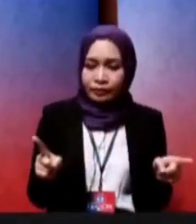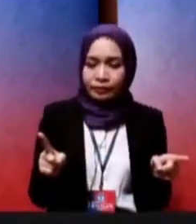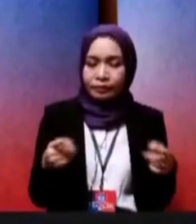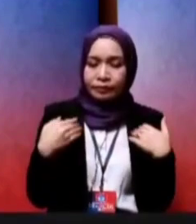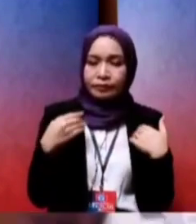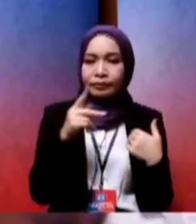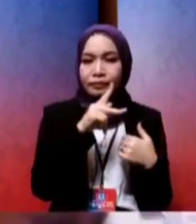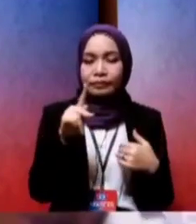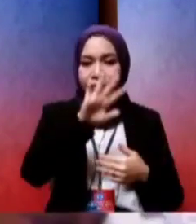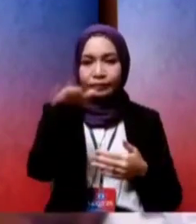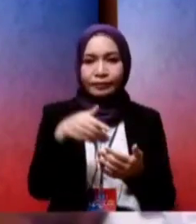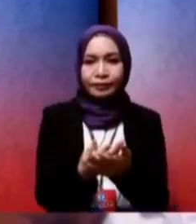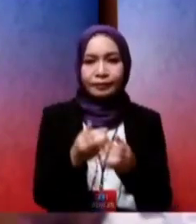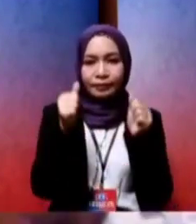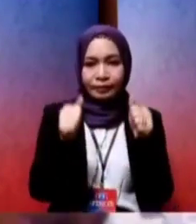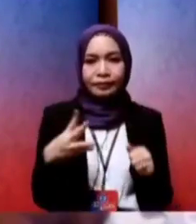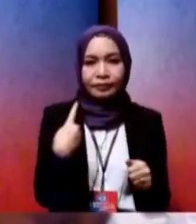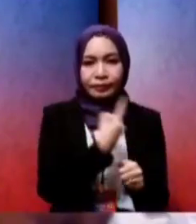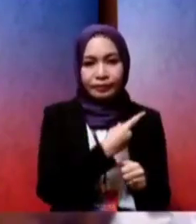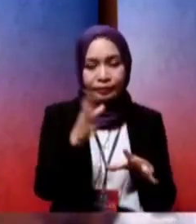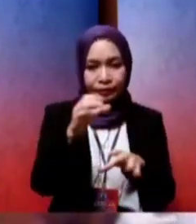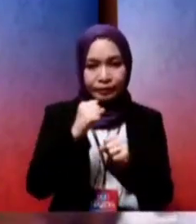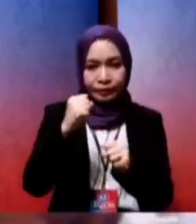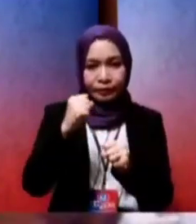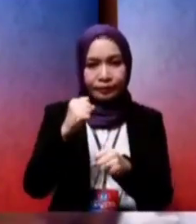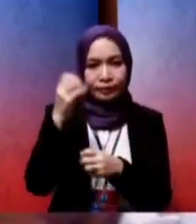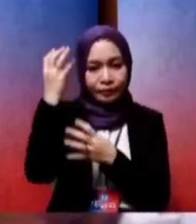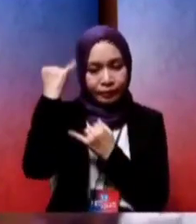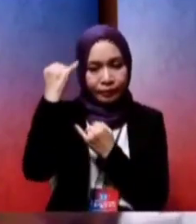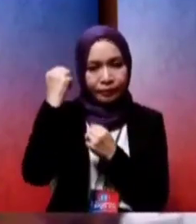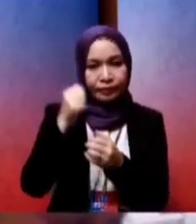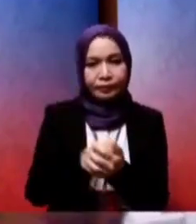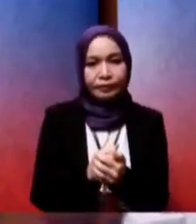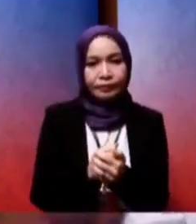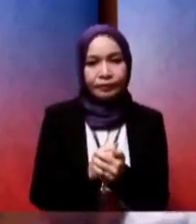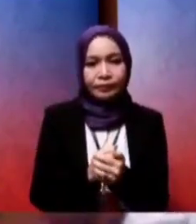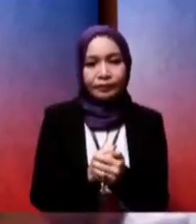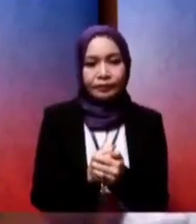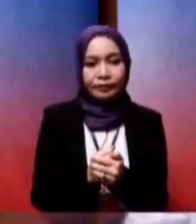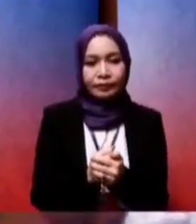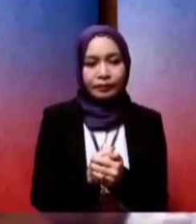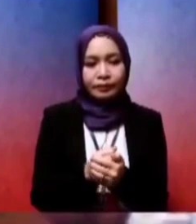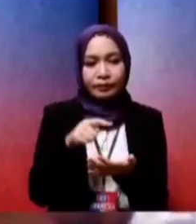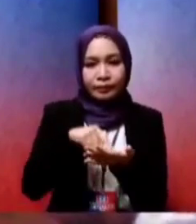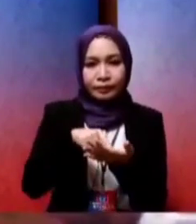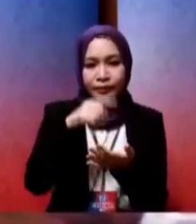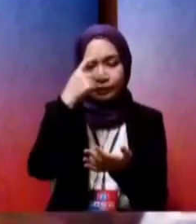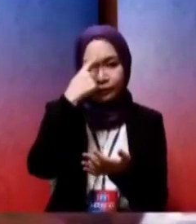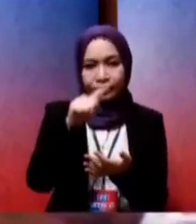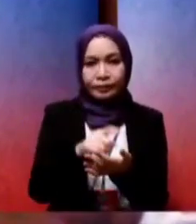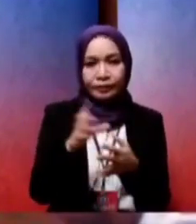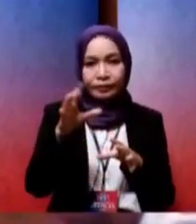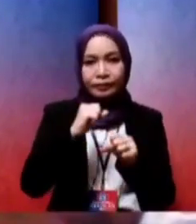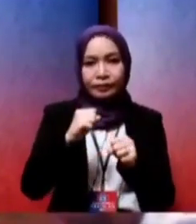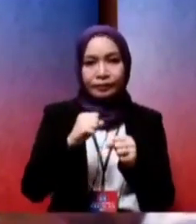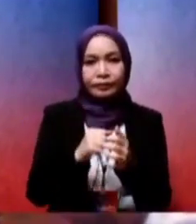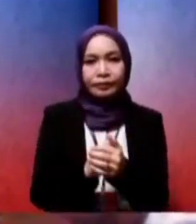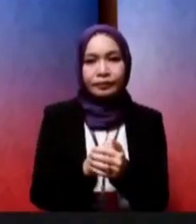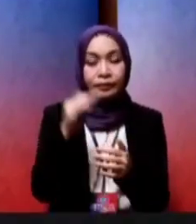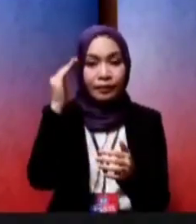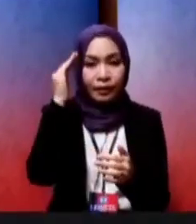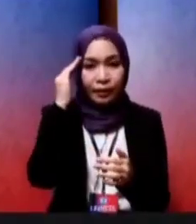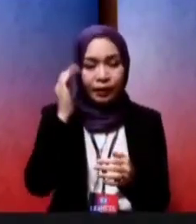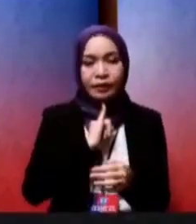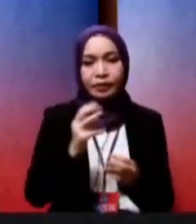mendapat makluman terkini tentang semua inisiatif ini dan mengambil pakai saya juga mahu